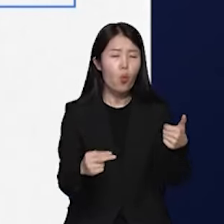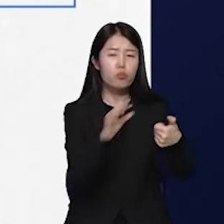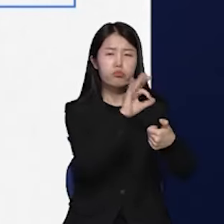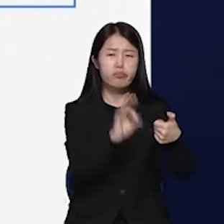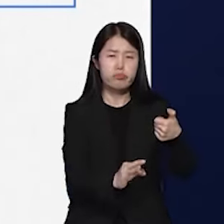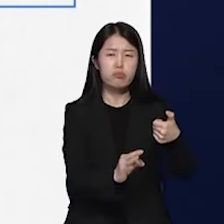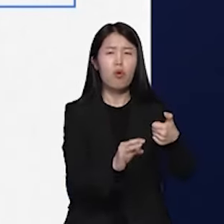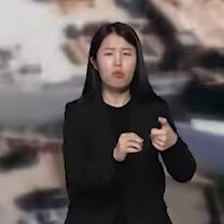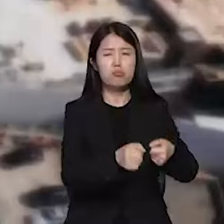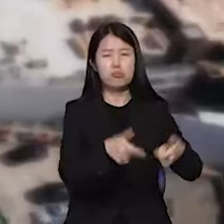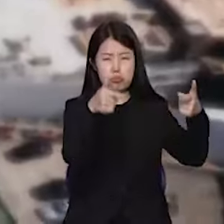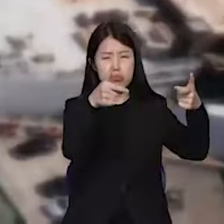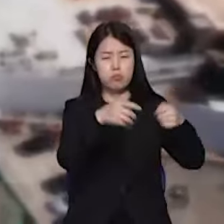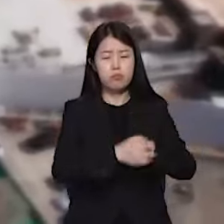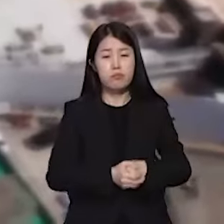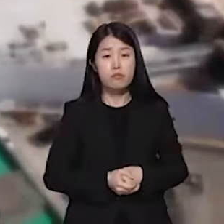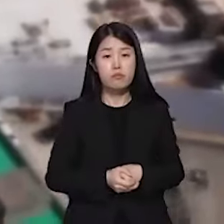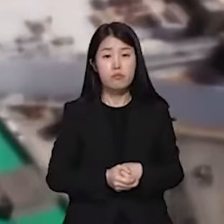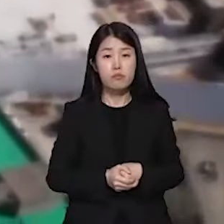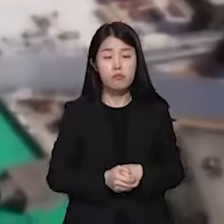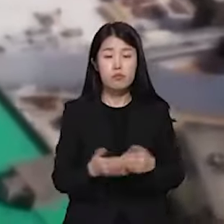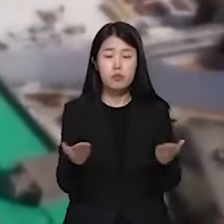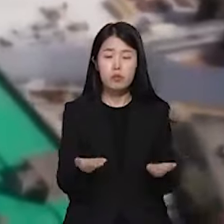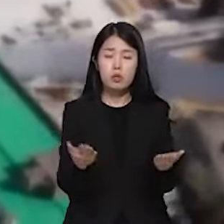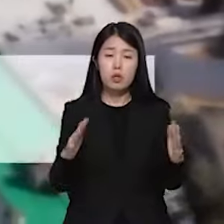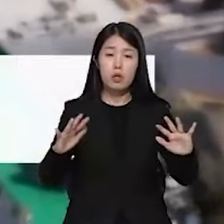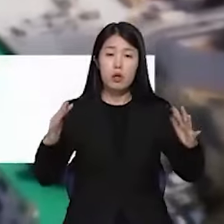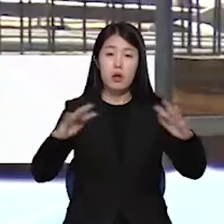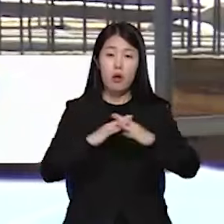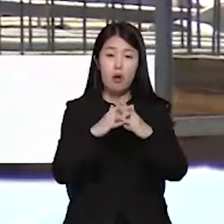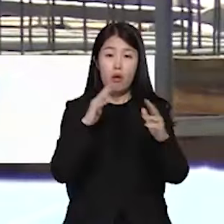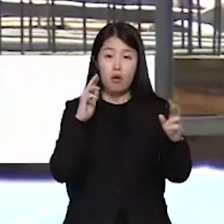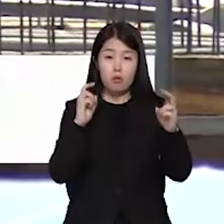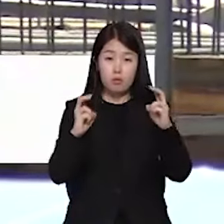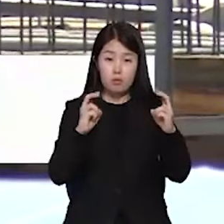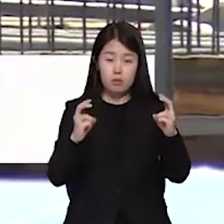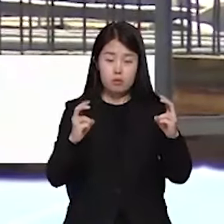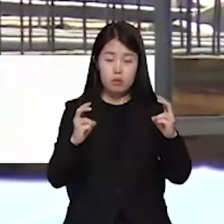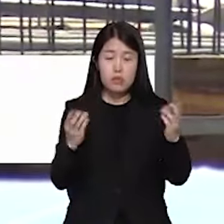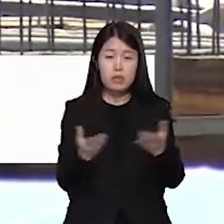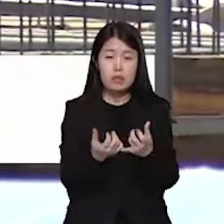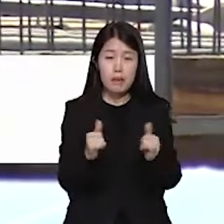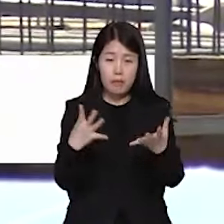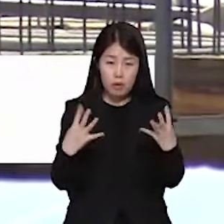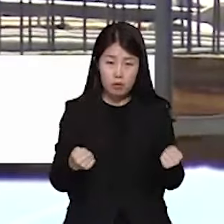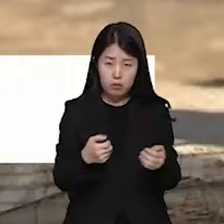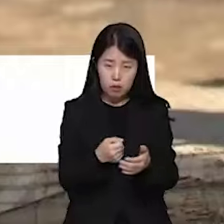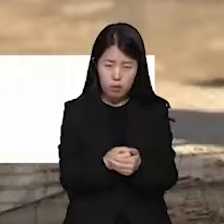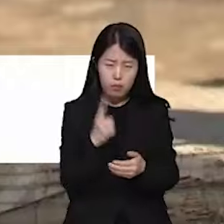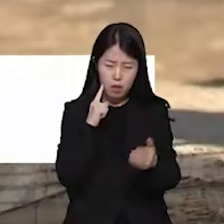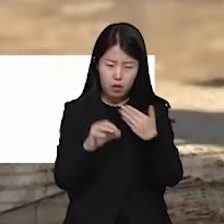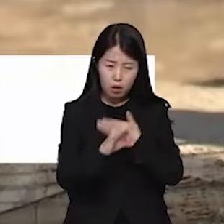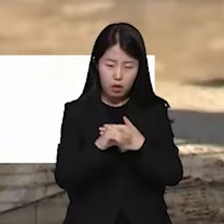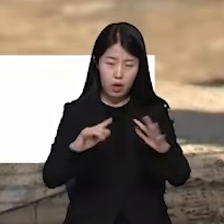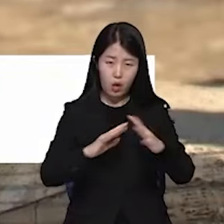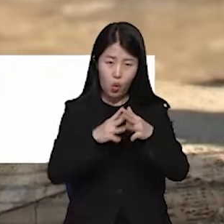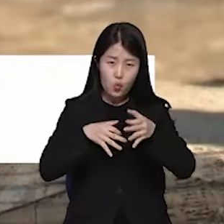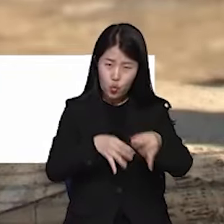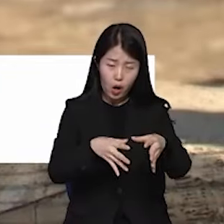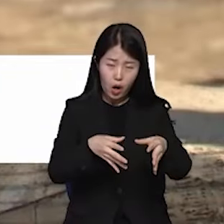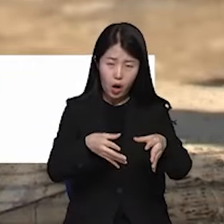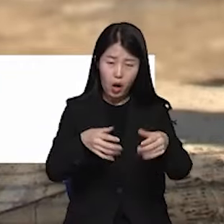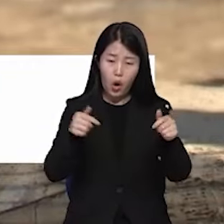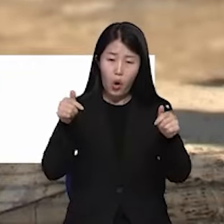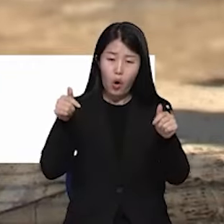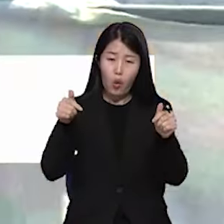가까이 높습니다 건설업에 치중되어 있는 산업 구조의 특성상 건설 투자가 위축되면 광주에 미치는 여파 역시